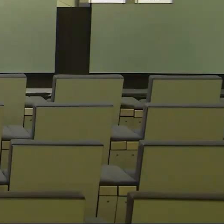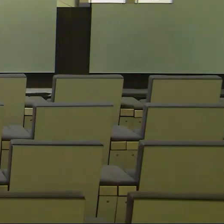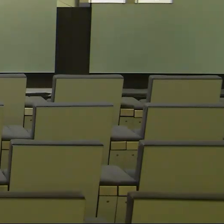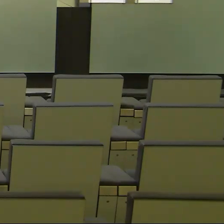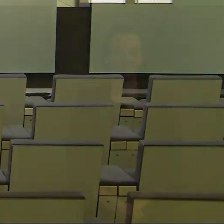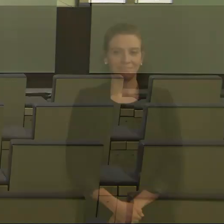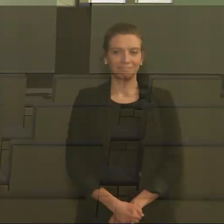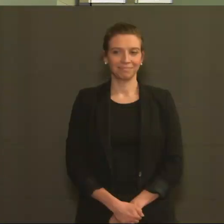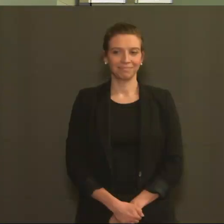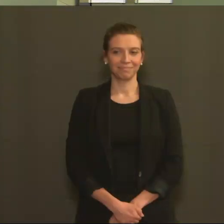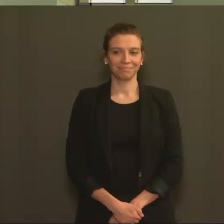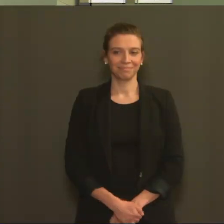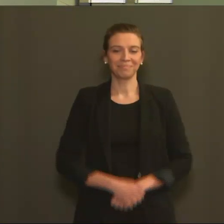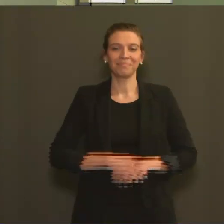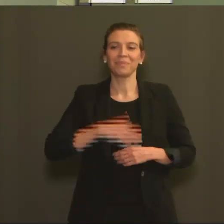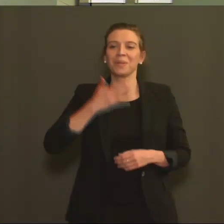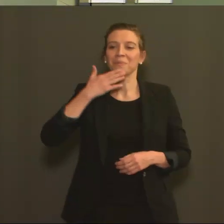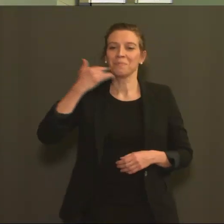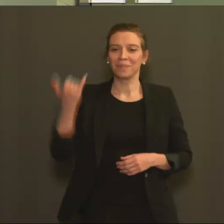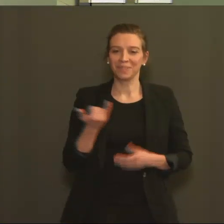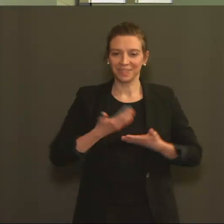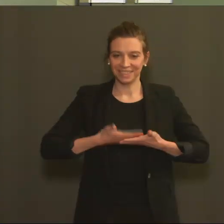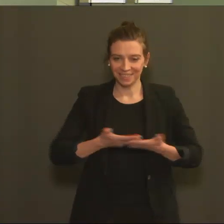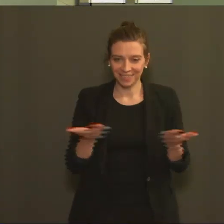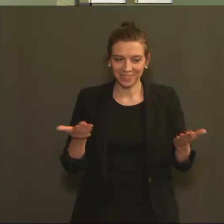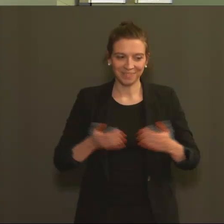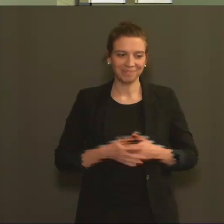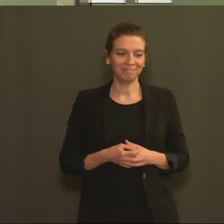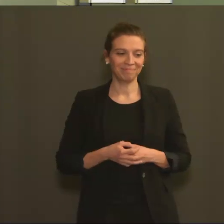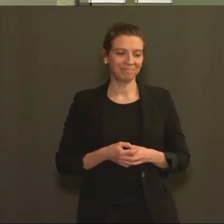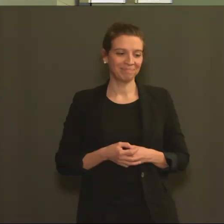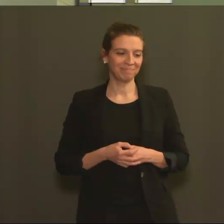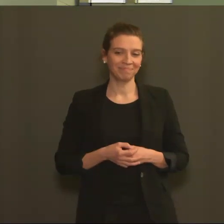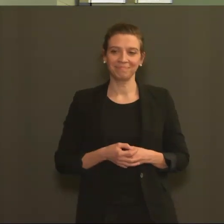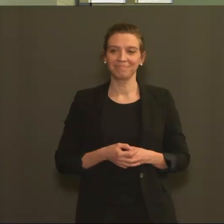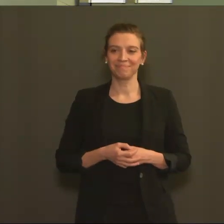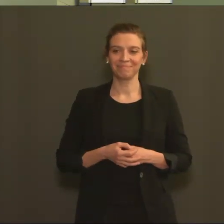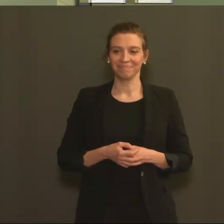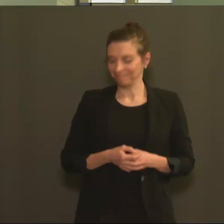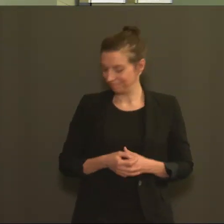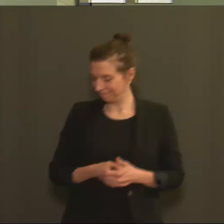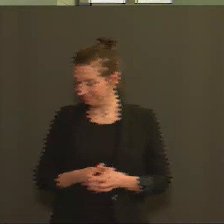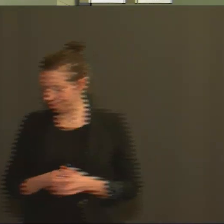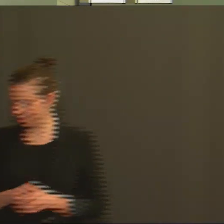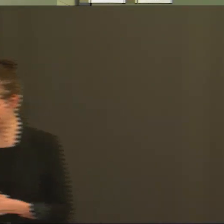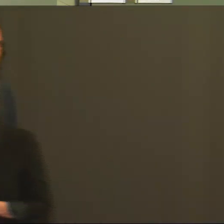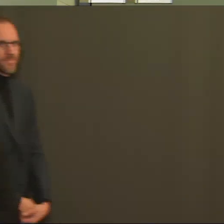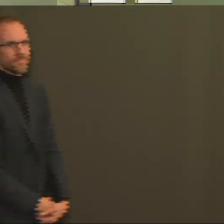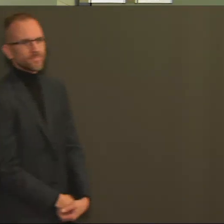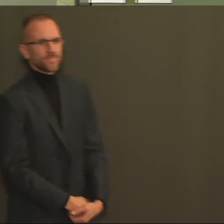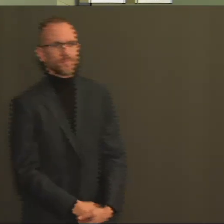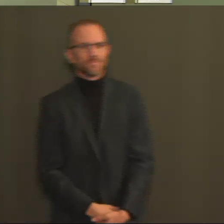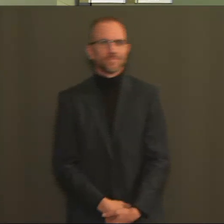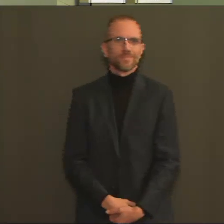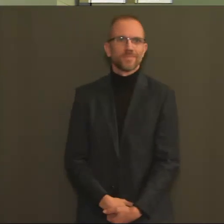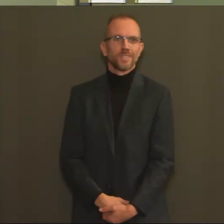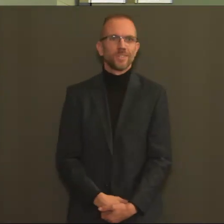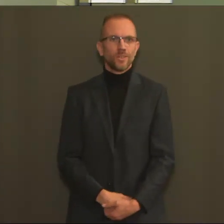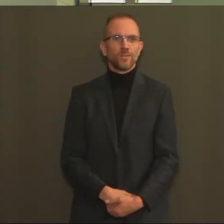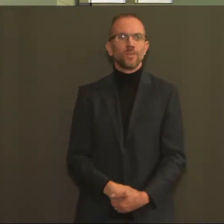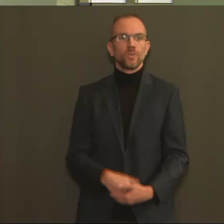de toets nu zeggen jongens er drie monsieur hamaekers président de la